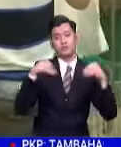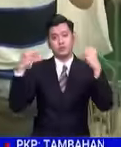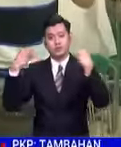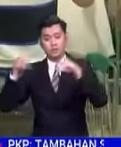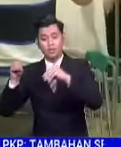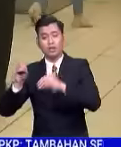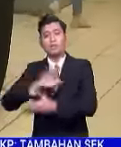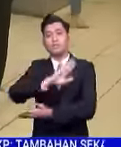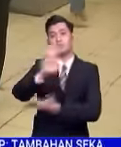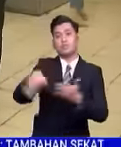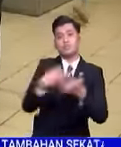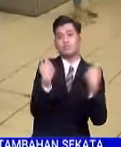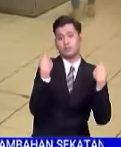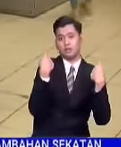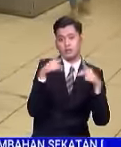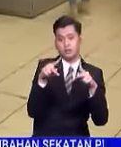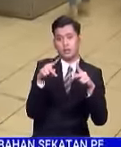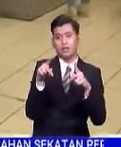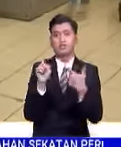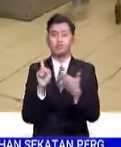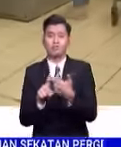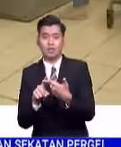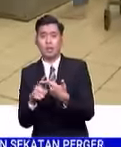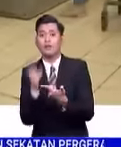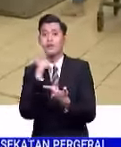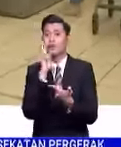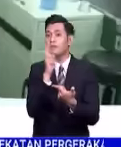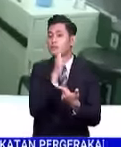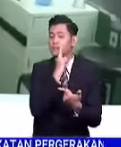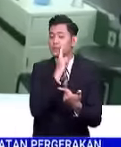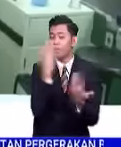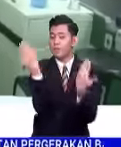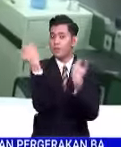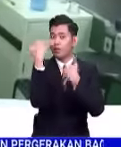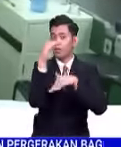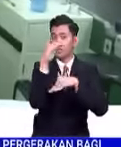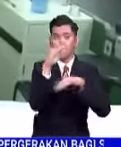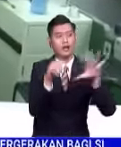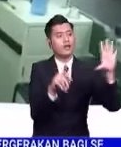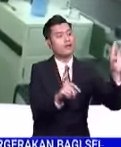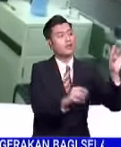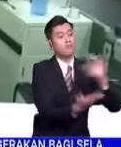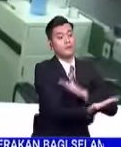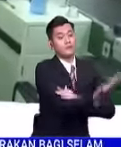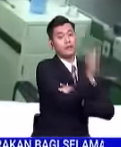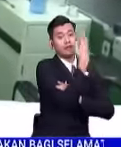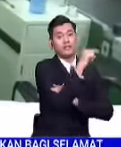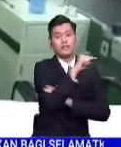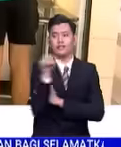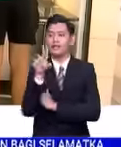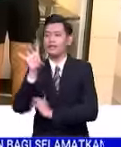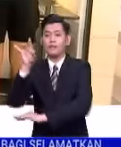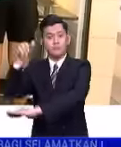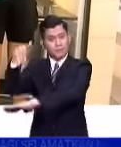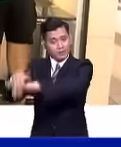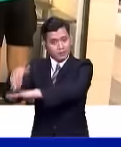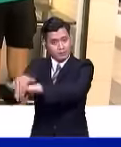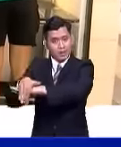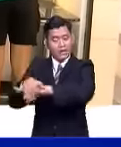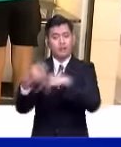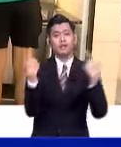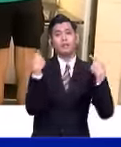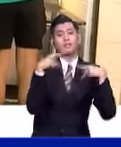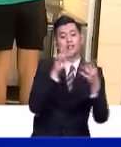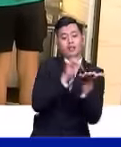premis peruncitan, pemborongan, pengedaran dan restoran dihadkan dari 8 pagi hingga 8 malam. Bagi kedai